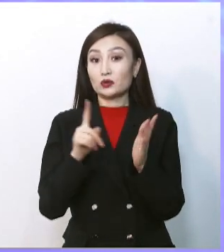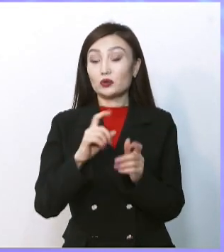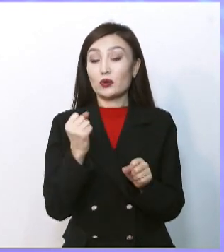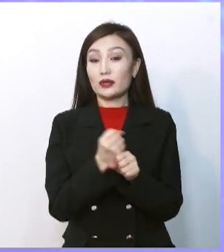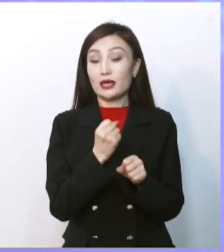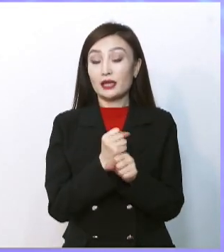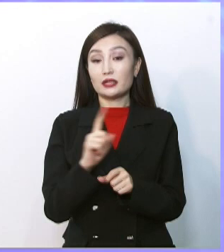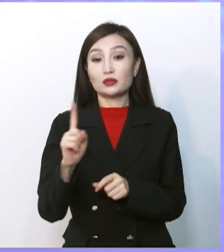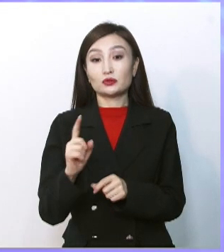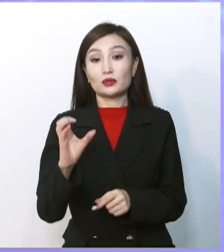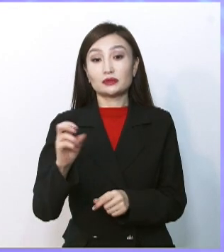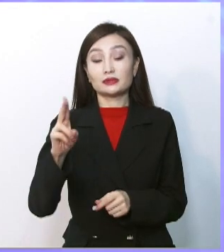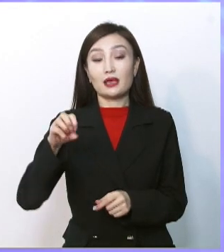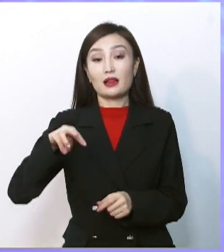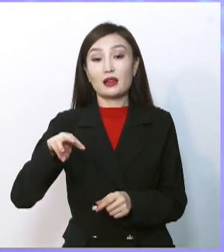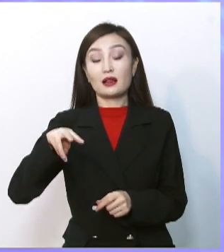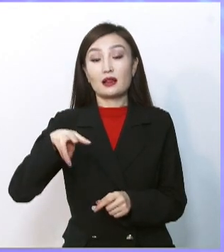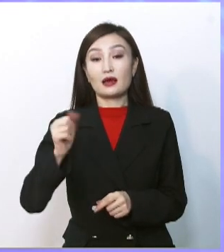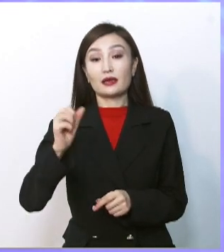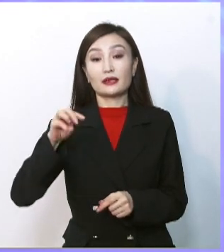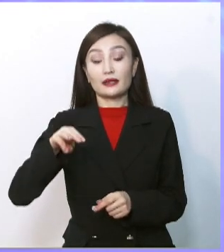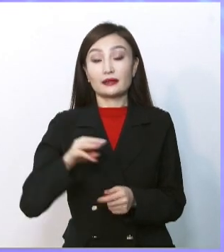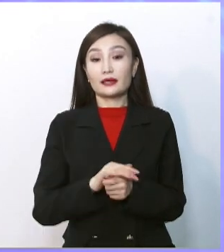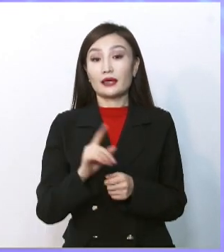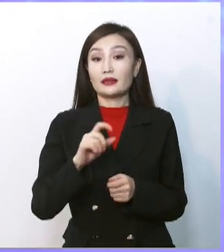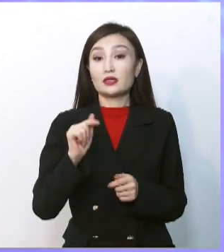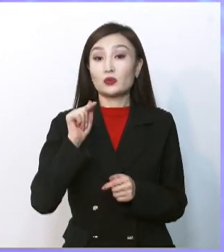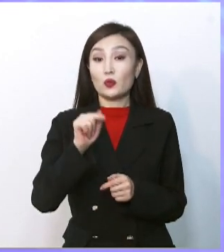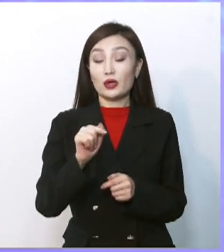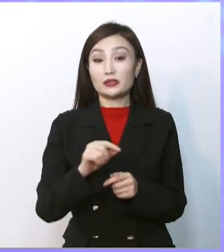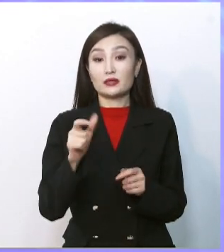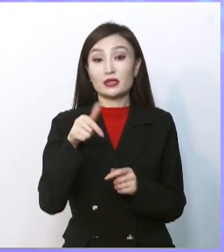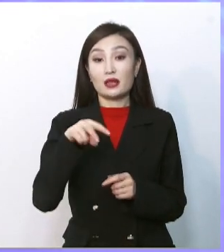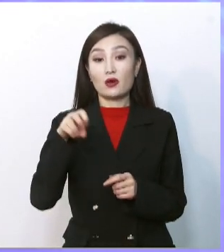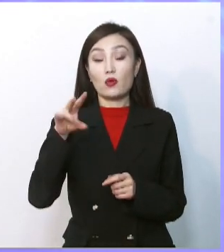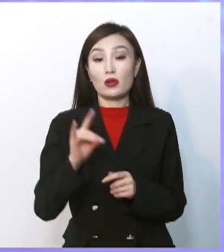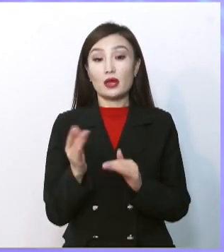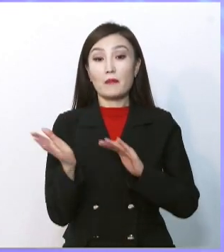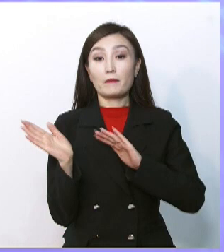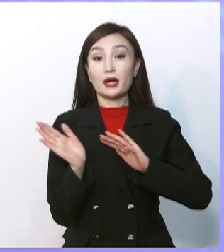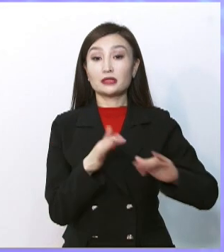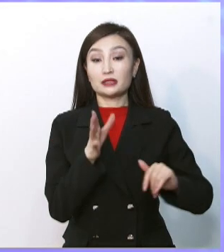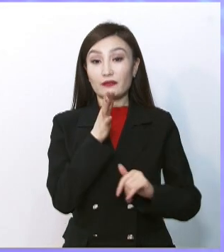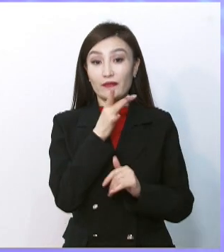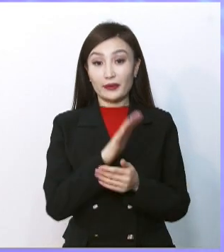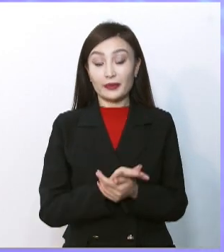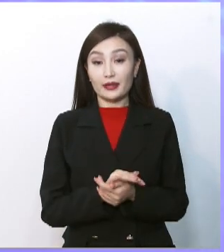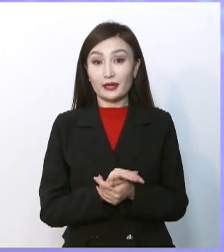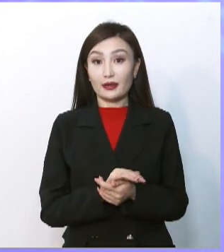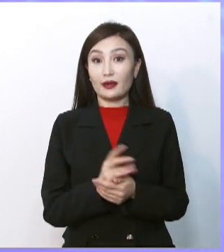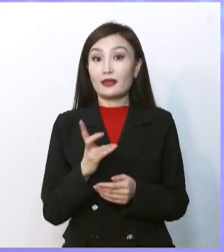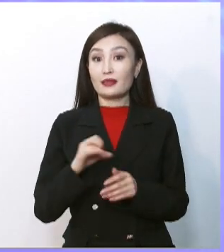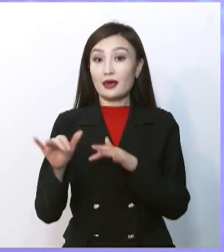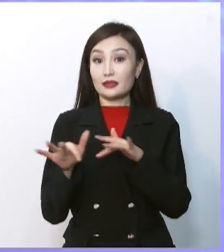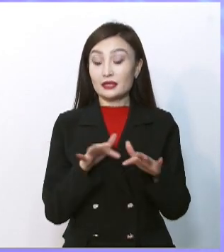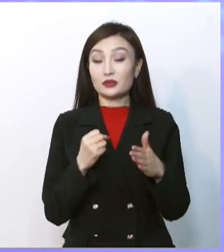делает, что делают. На что указывают глаголы прошедшего времени? На